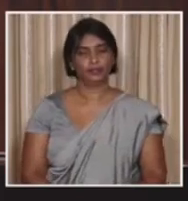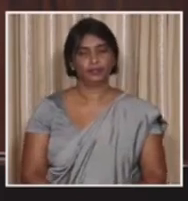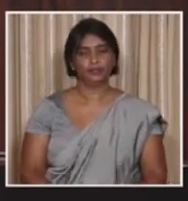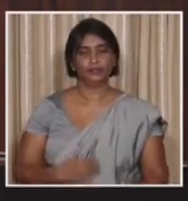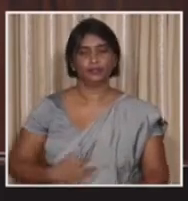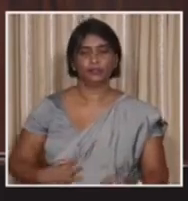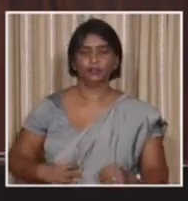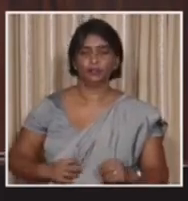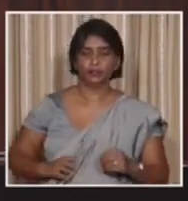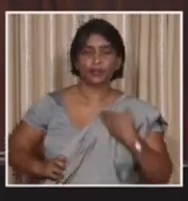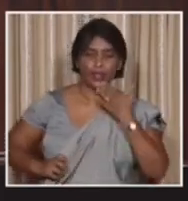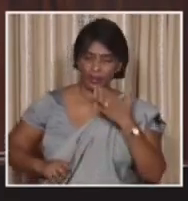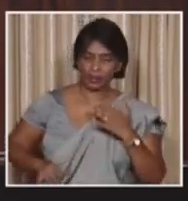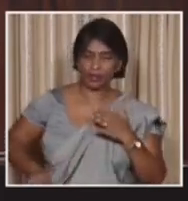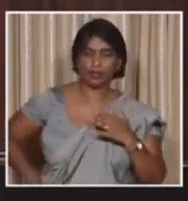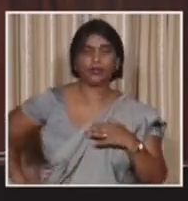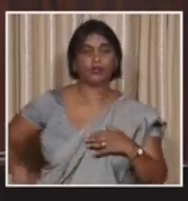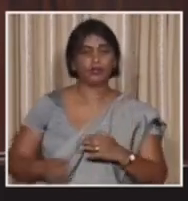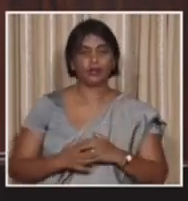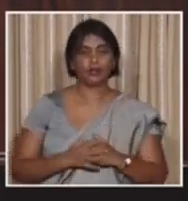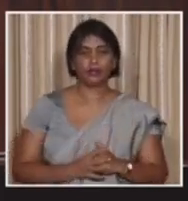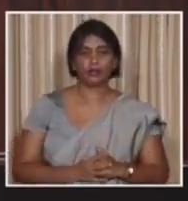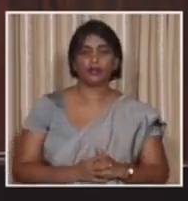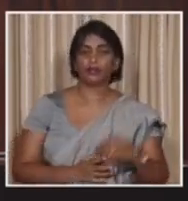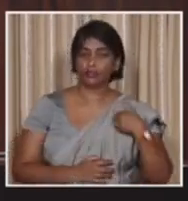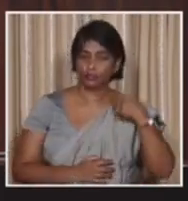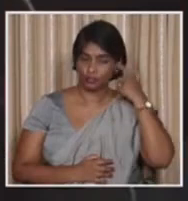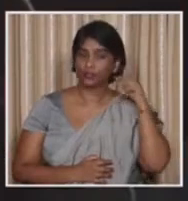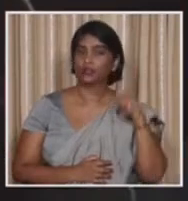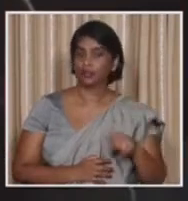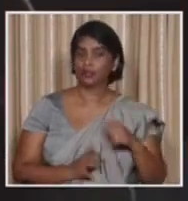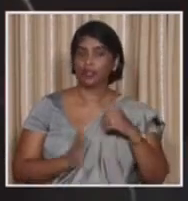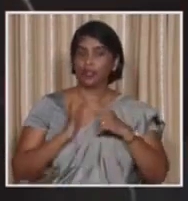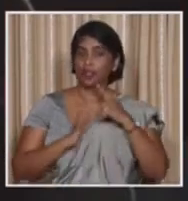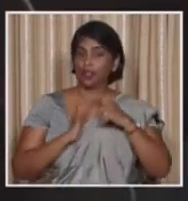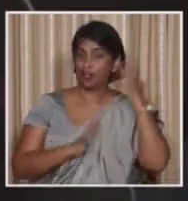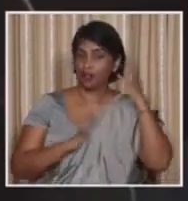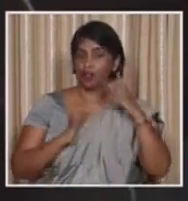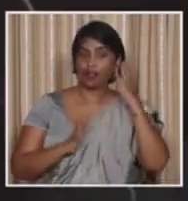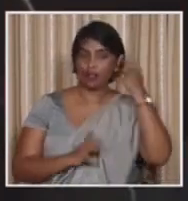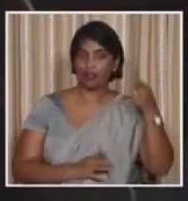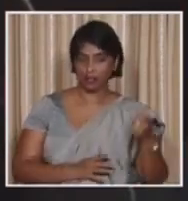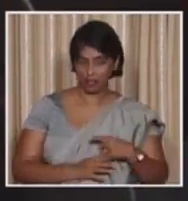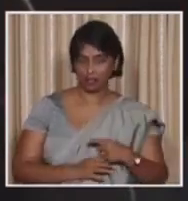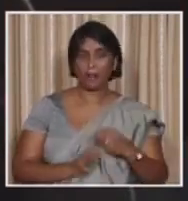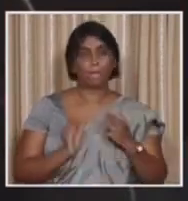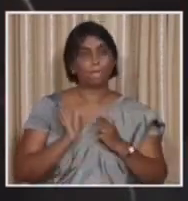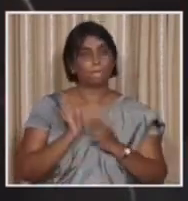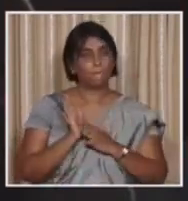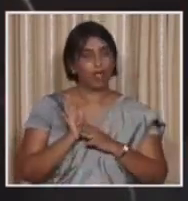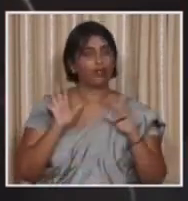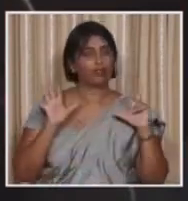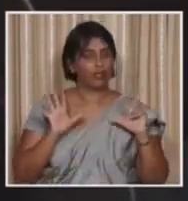බොහොම ස්තුතියි ගරු නියෝජ්‍ය කතානායකතුමනි ඔබ දන්නවා අද ජාත්‍යන්තර කාන්තා දිනය මාර්තු